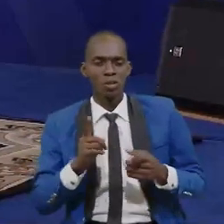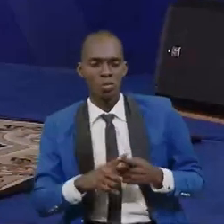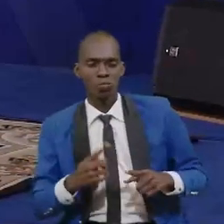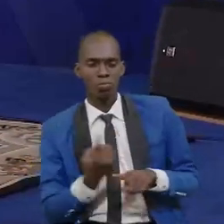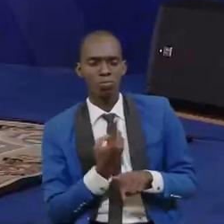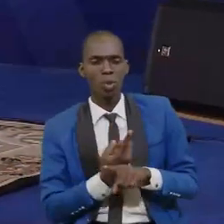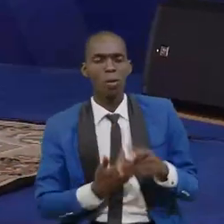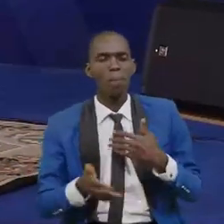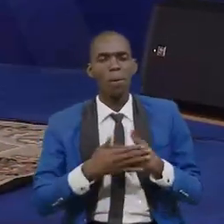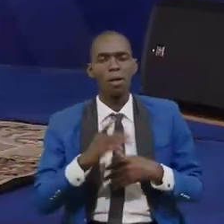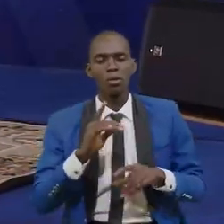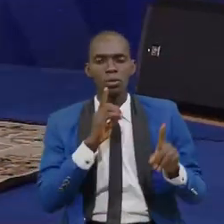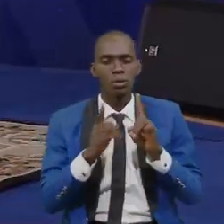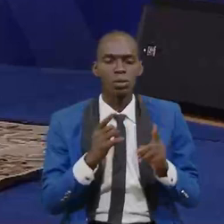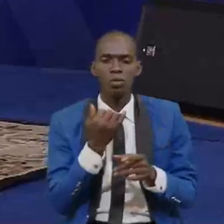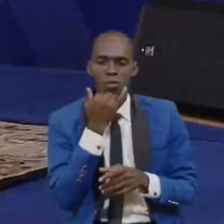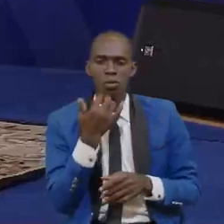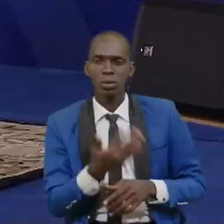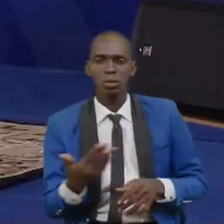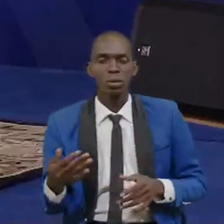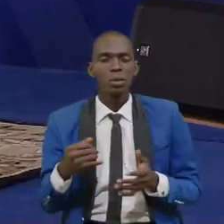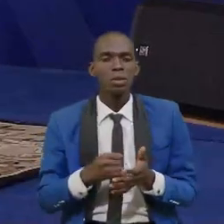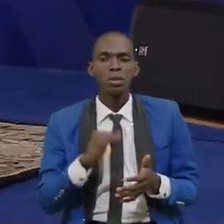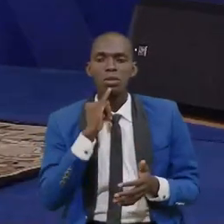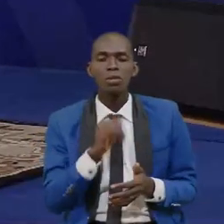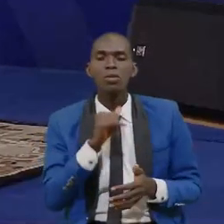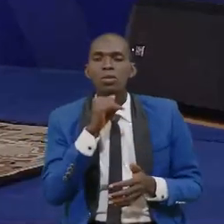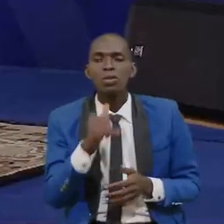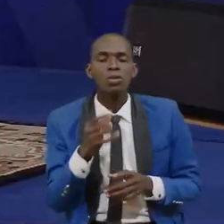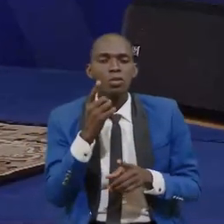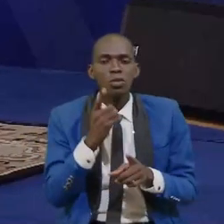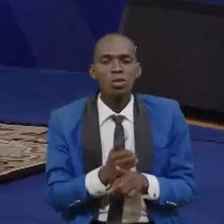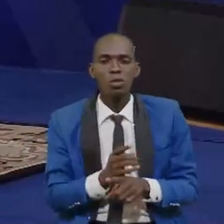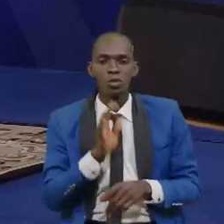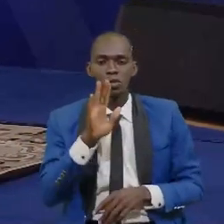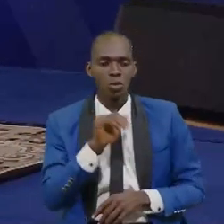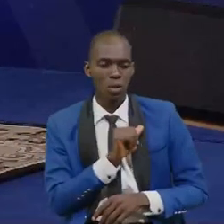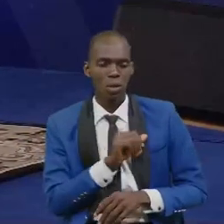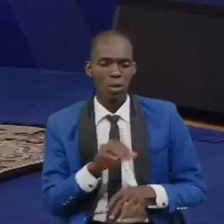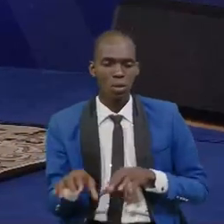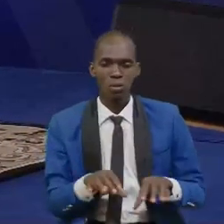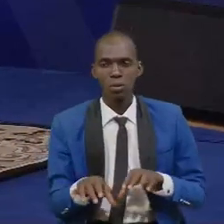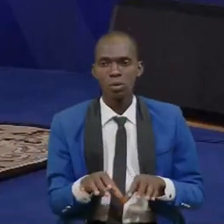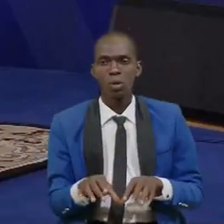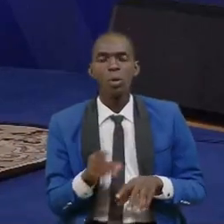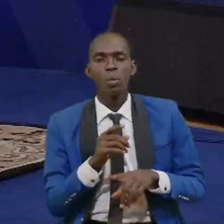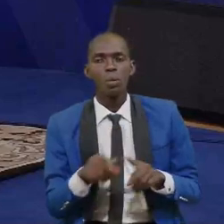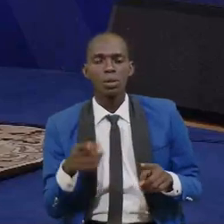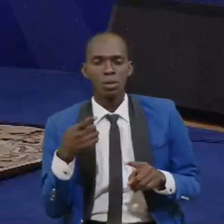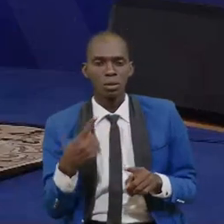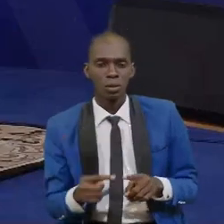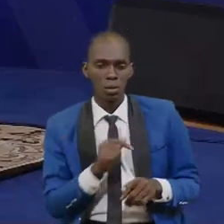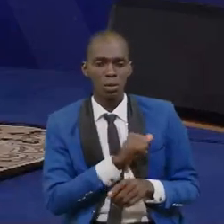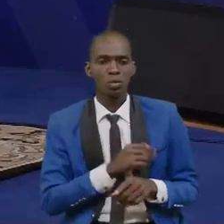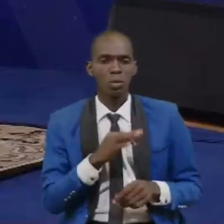venger sur quelqu'un et tu dis ce que tu dis? Ce n'est pas simplement l'action. C'est la disposition du